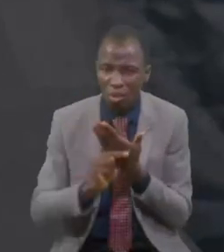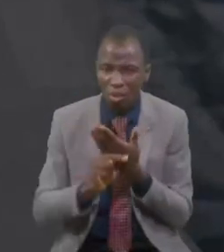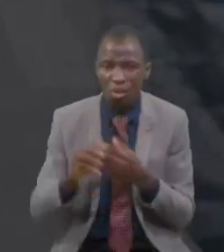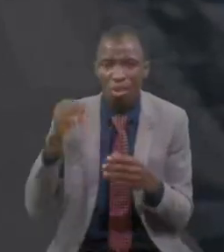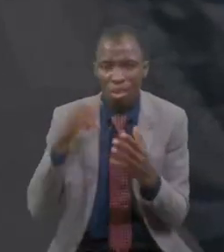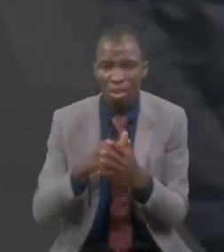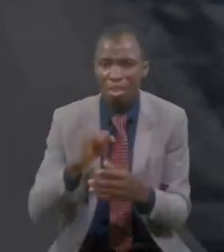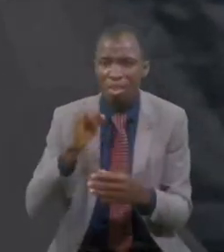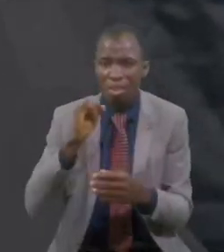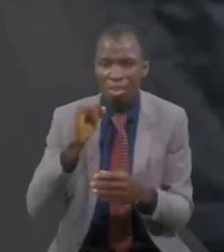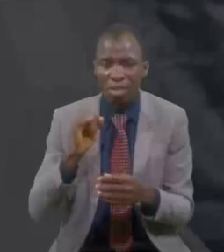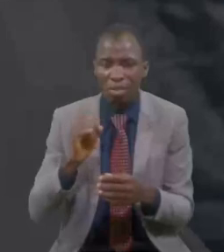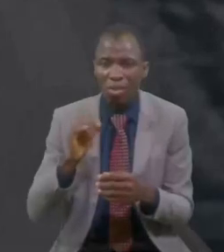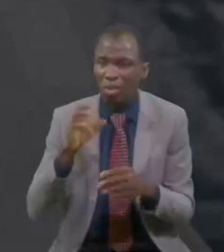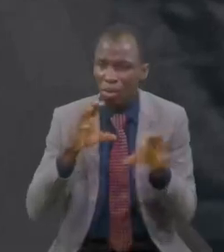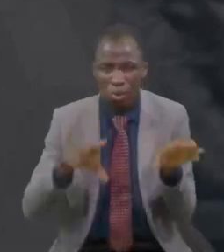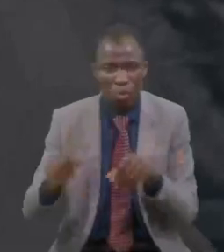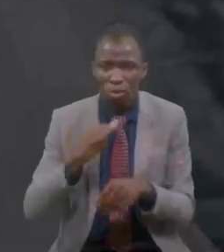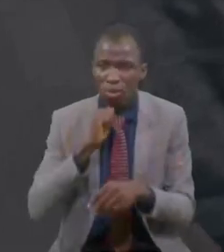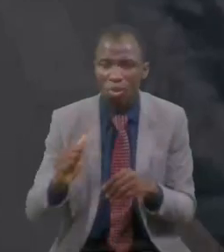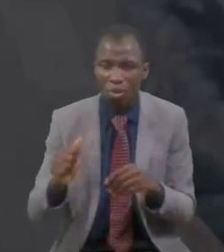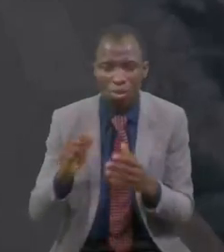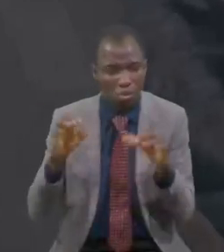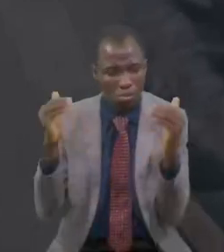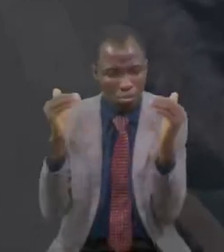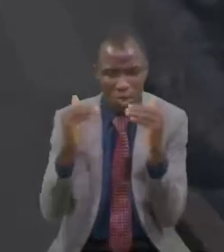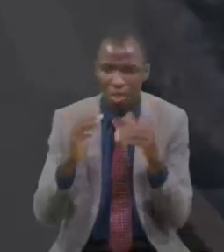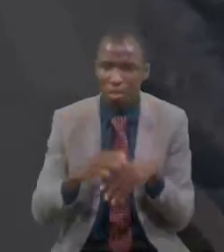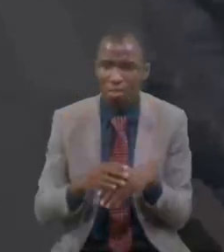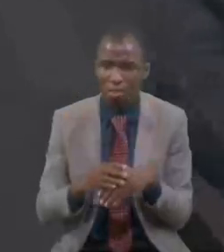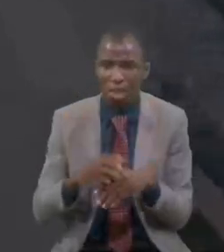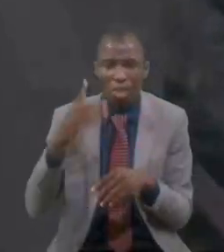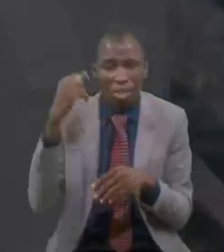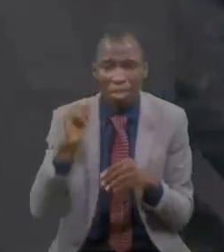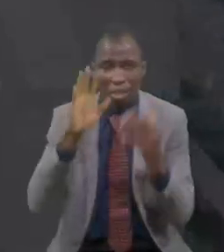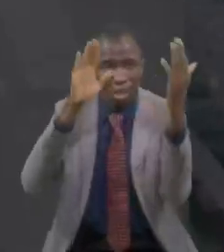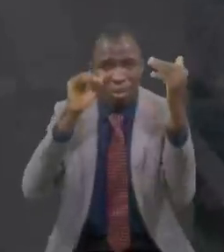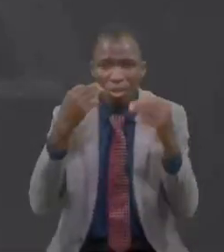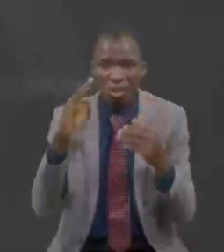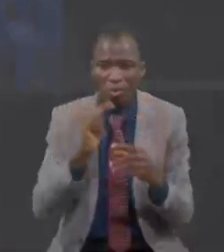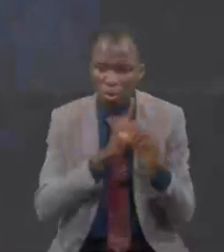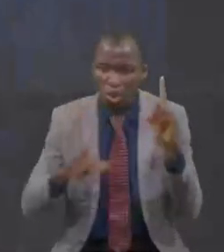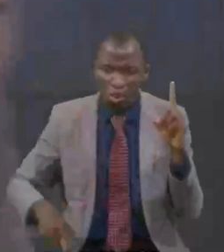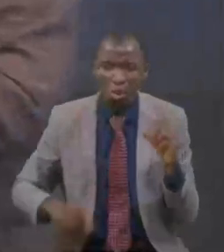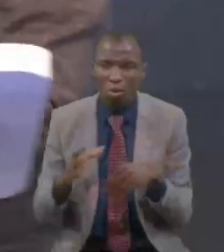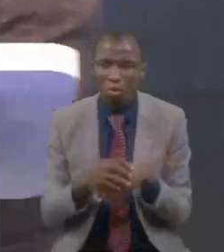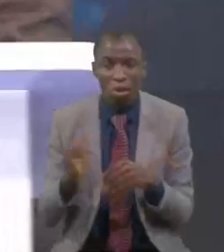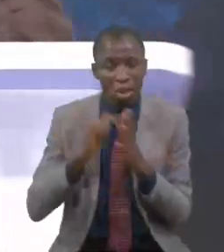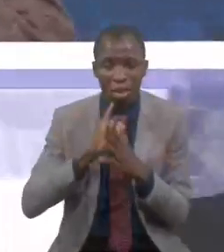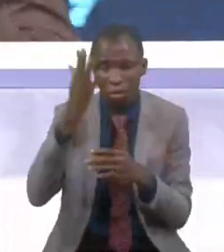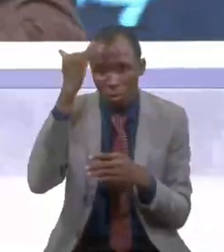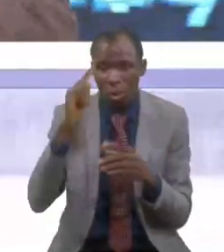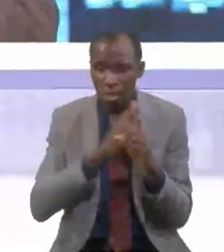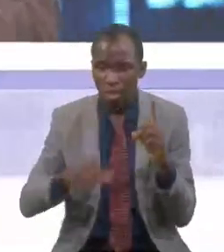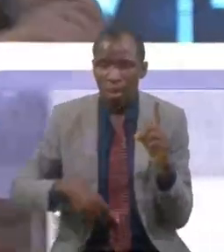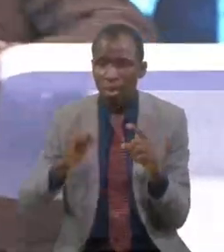religieuse cela ne va pas cela n'accomplit pas l'attente de Dieu